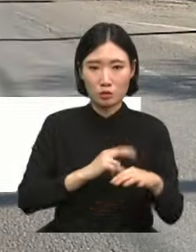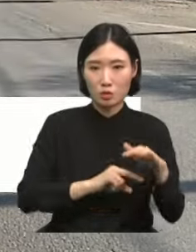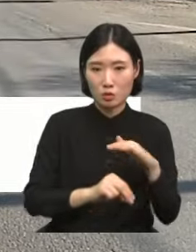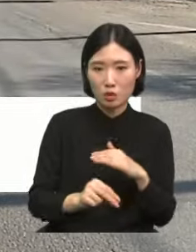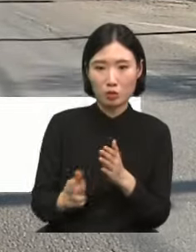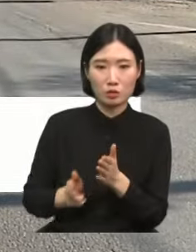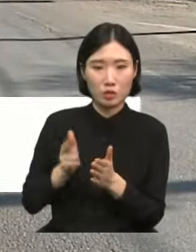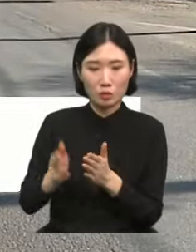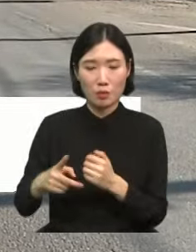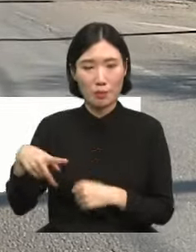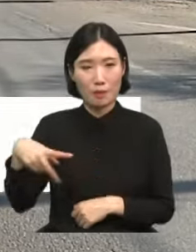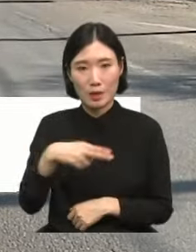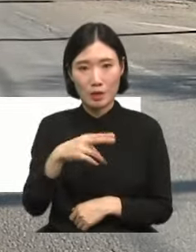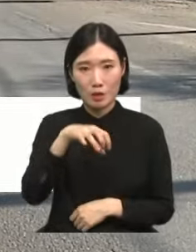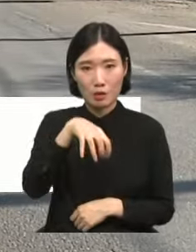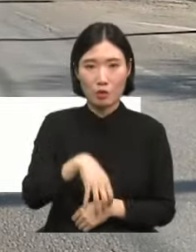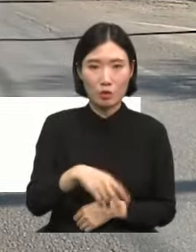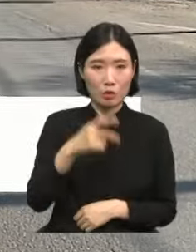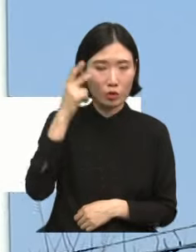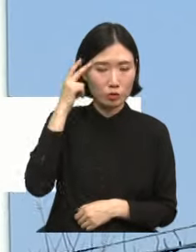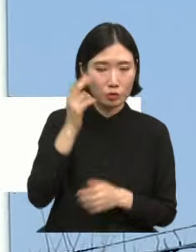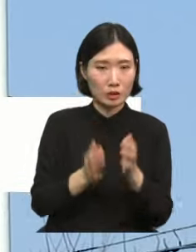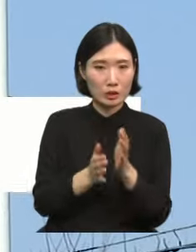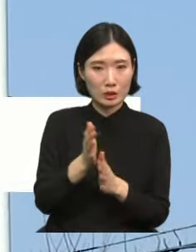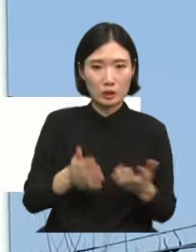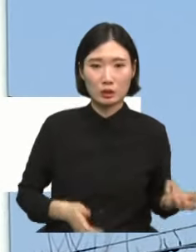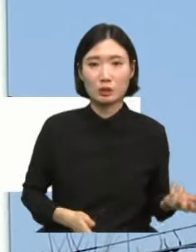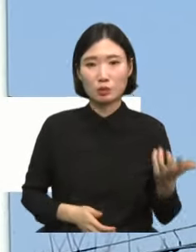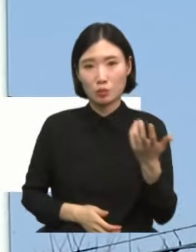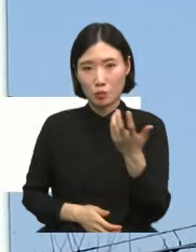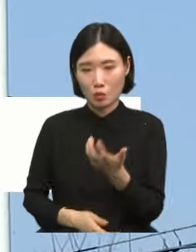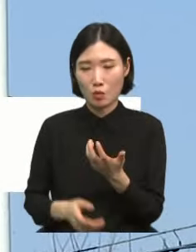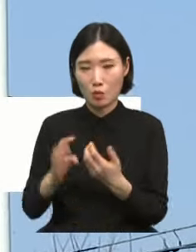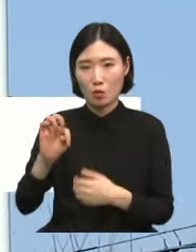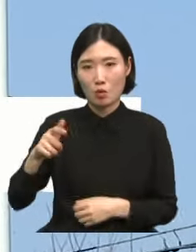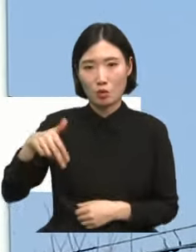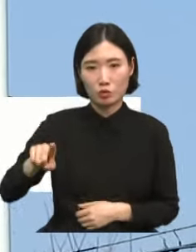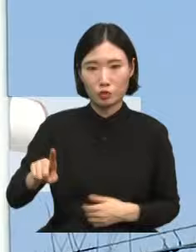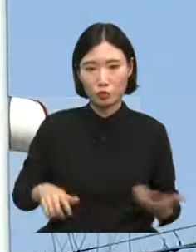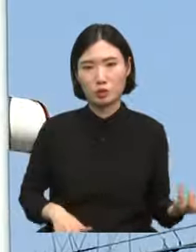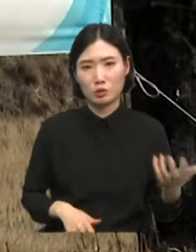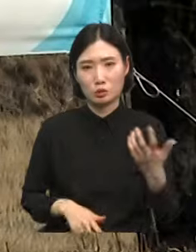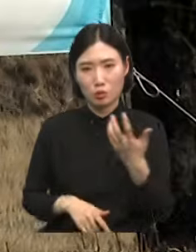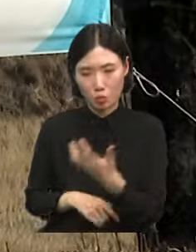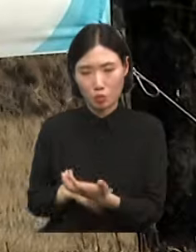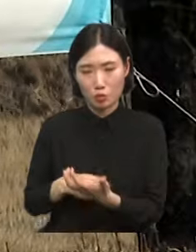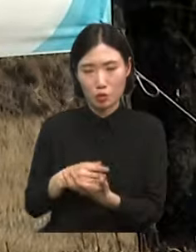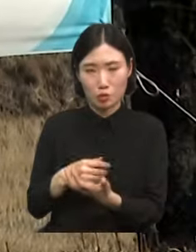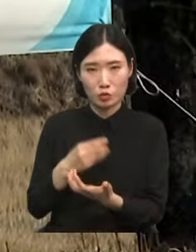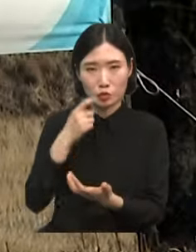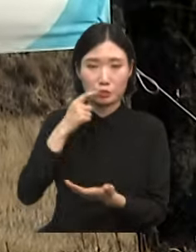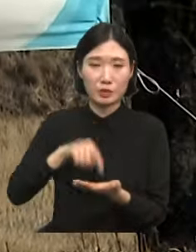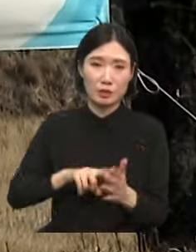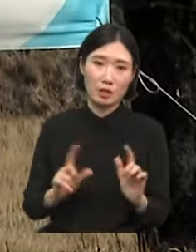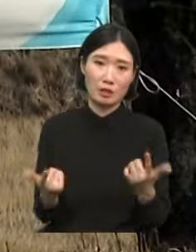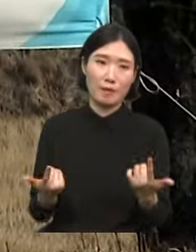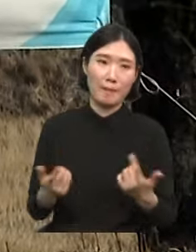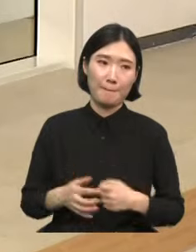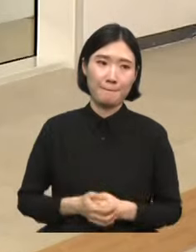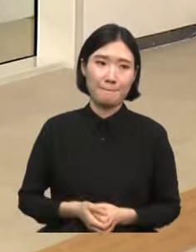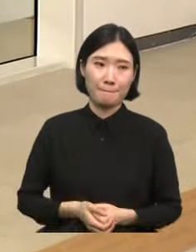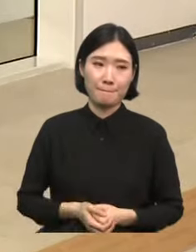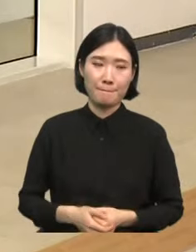전철과 철도 단절 지역으로 여주 시내로의 이동도 원주로의 이동도 용이하지 않은 곳이기 때문입니다.